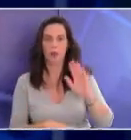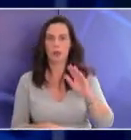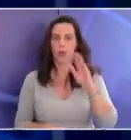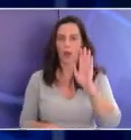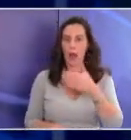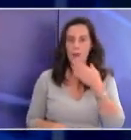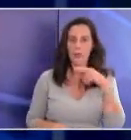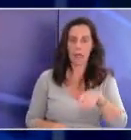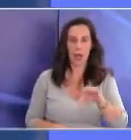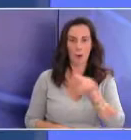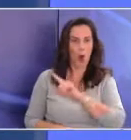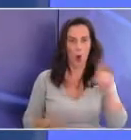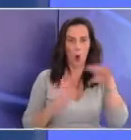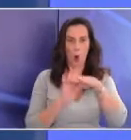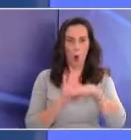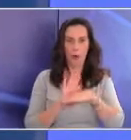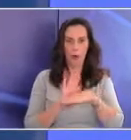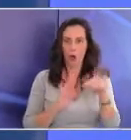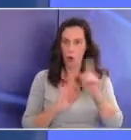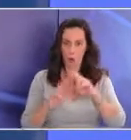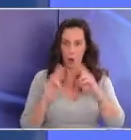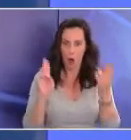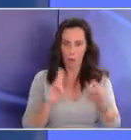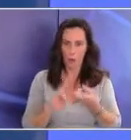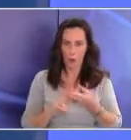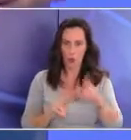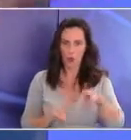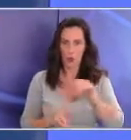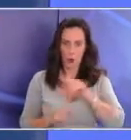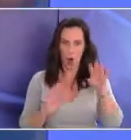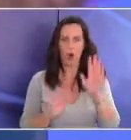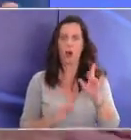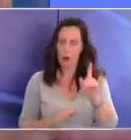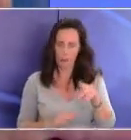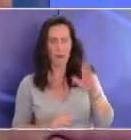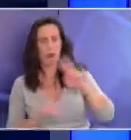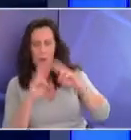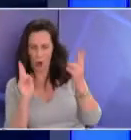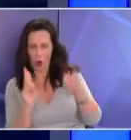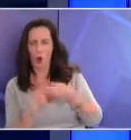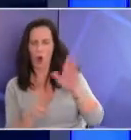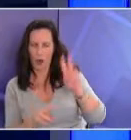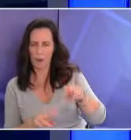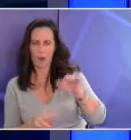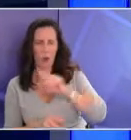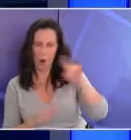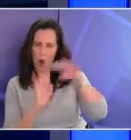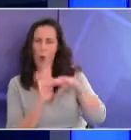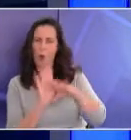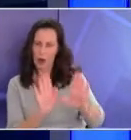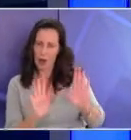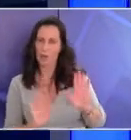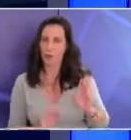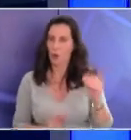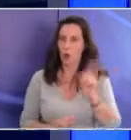שיש בארץ את ההימורים הבלתי חוקיים, לא בכל העולם, הכוונה שלך שבכל העולם יש הימורים בלתי חוקיים. לא, אני מדבר על זה שגם בכל העולם יש הימורים בלתי חוקיים. לא, כמו,